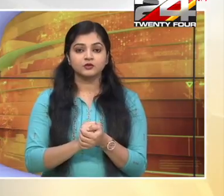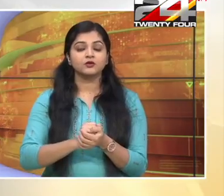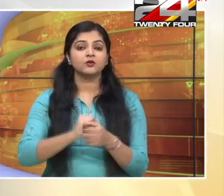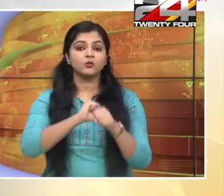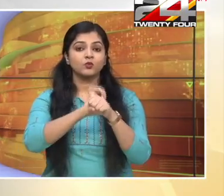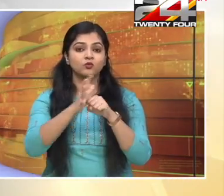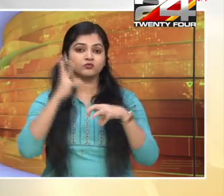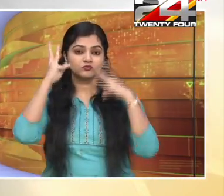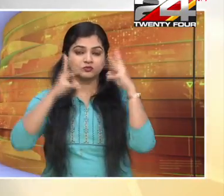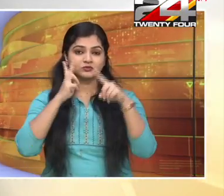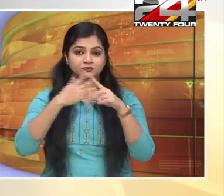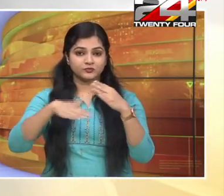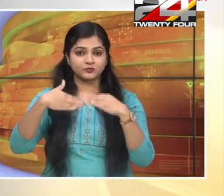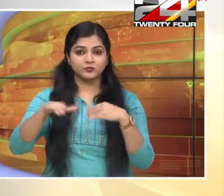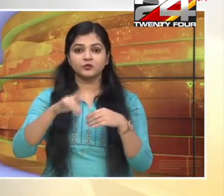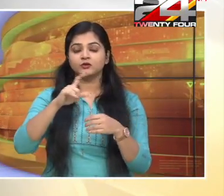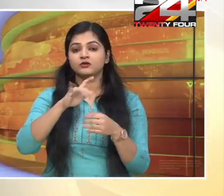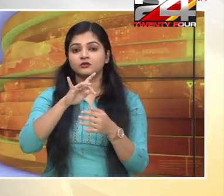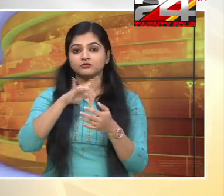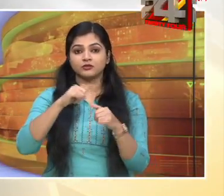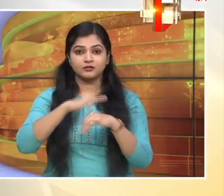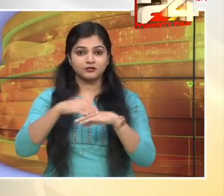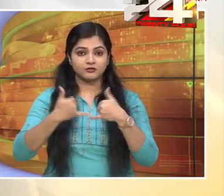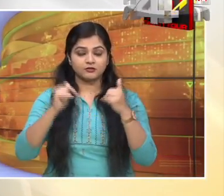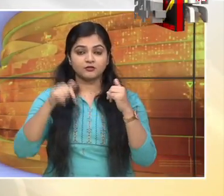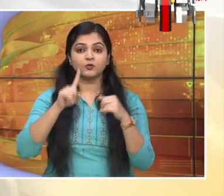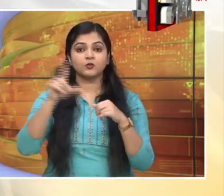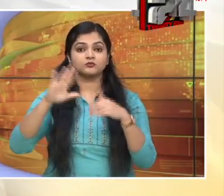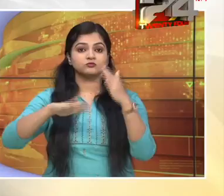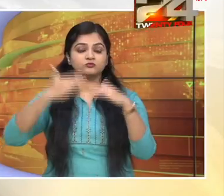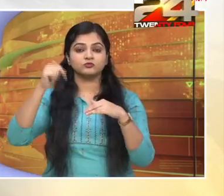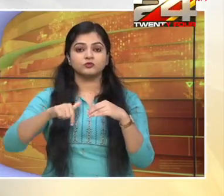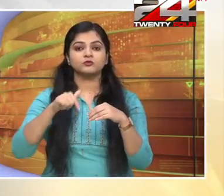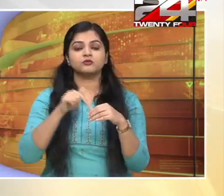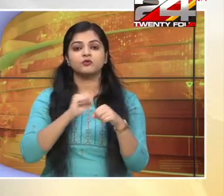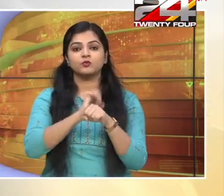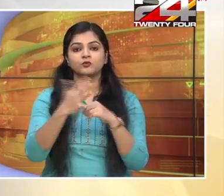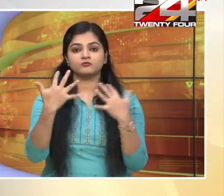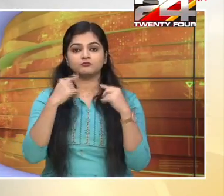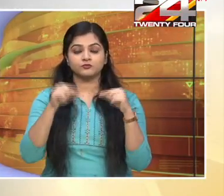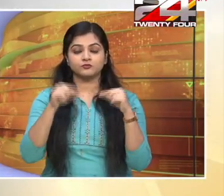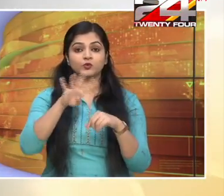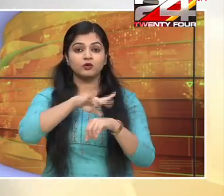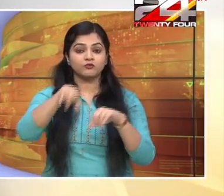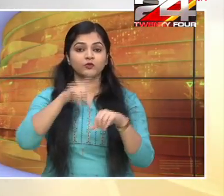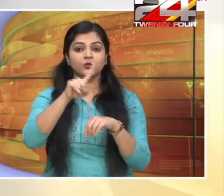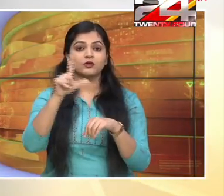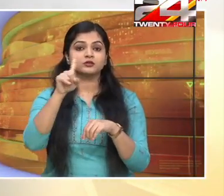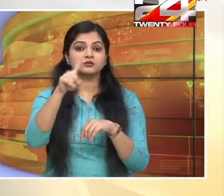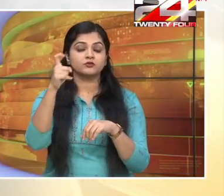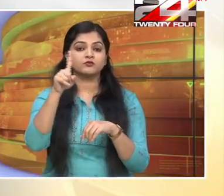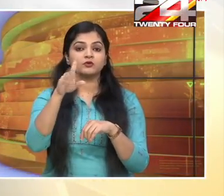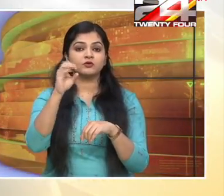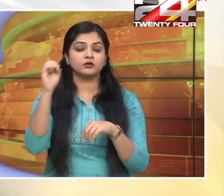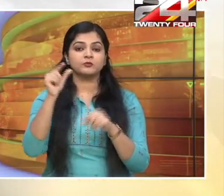കോവിഡ് ആശങ്ക തുടരുന്ന രാജ്യത്ത് 1 ലക്ഷം കടന്ന് പ്രതിദിന കോവിഡ് ബാധിതർ. 24 മണിക്കൂറിനിടെ 1,17,100 പേർക്ക്